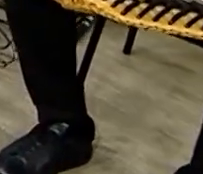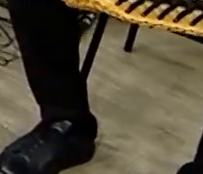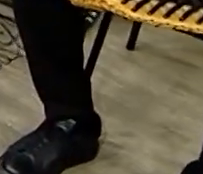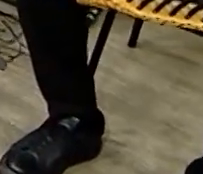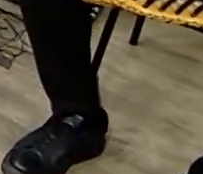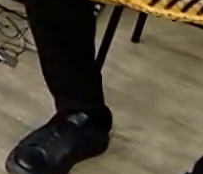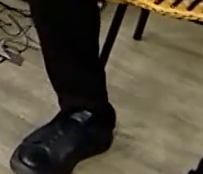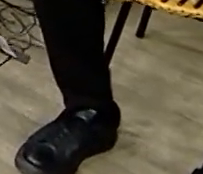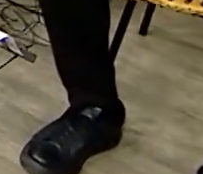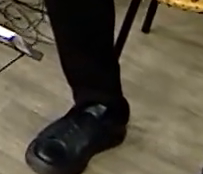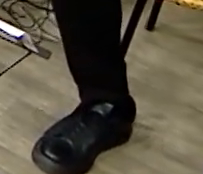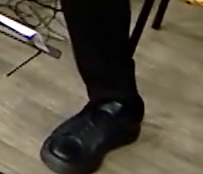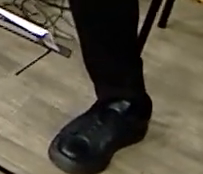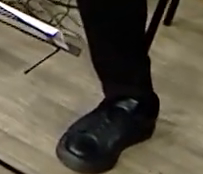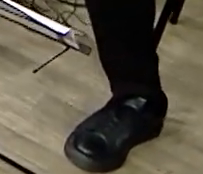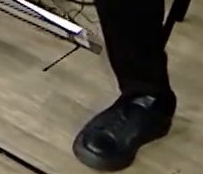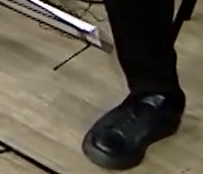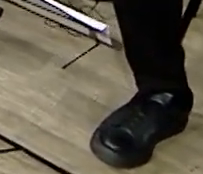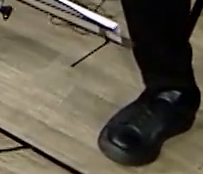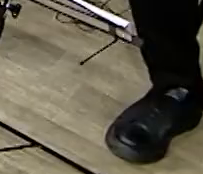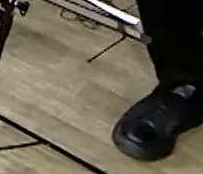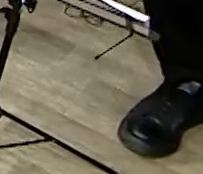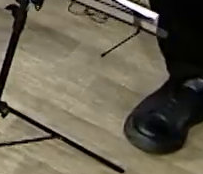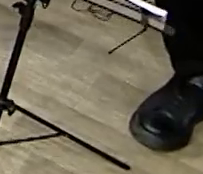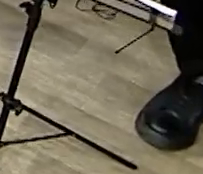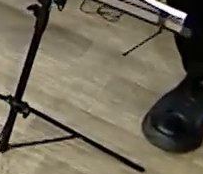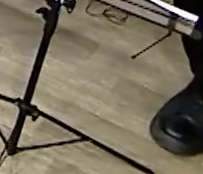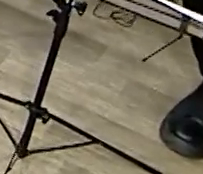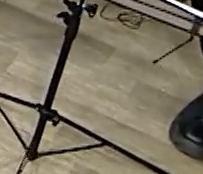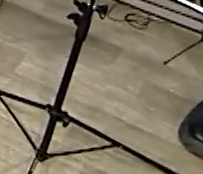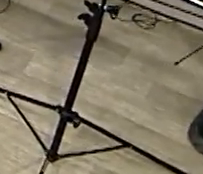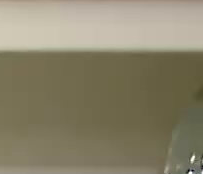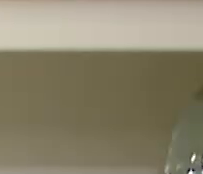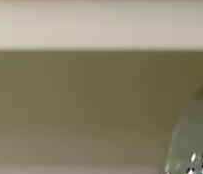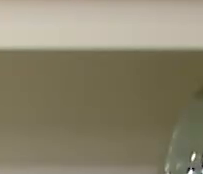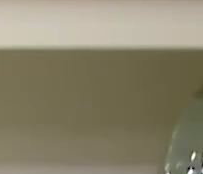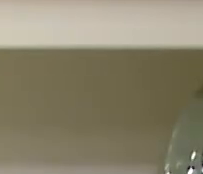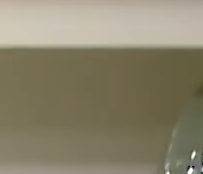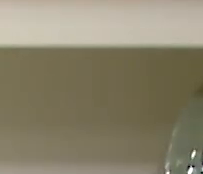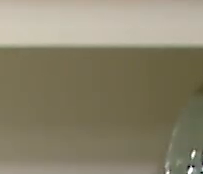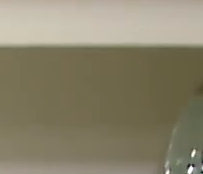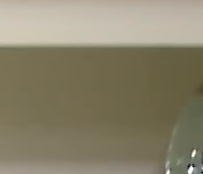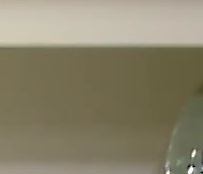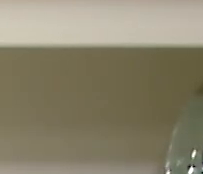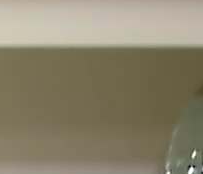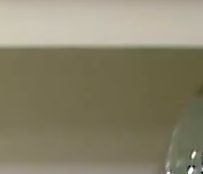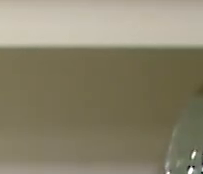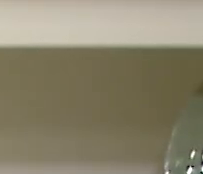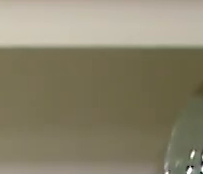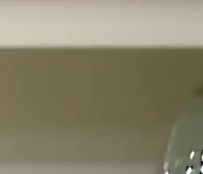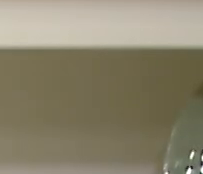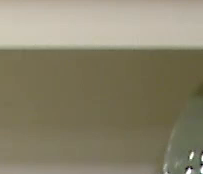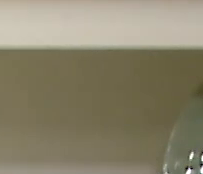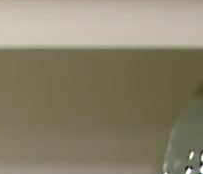Evet efendim, devam ediyoruz sohbetimize. Ramazan ayını, orucu, Kur'an-ı Kerim'i hepsini bugün detaylandırmaya çalışıyoruz